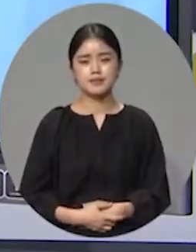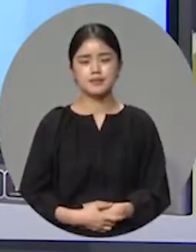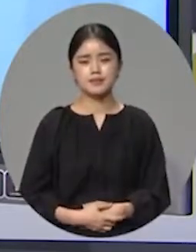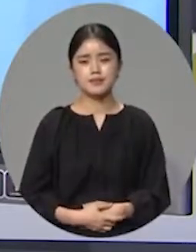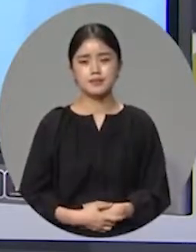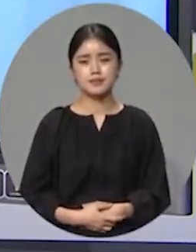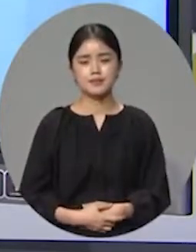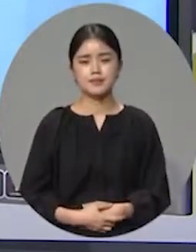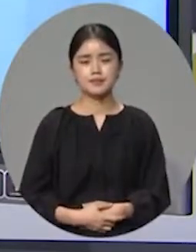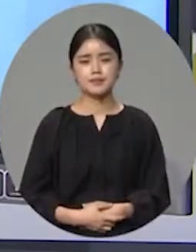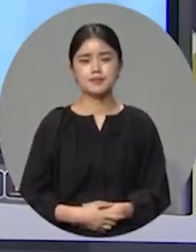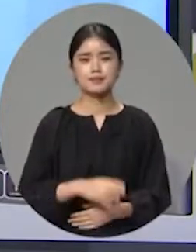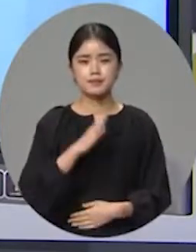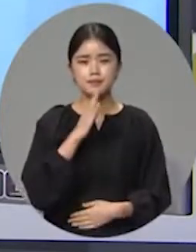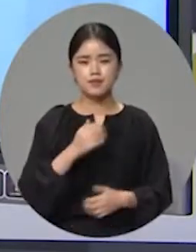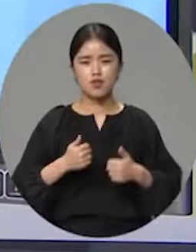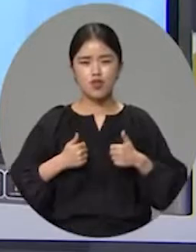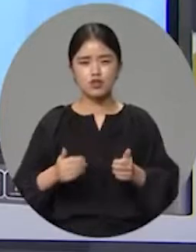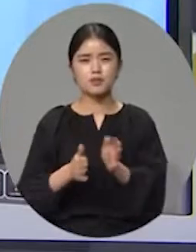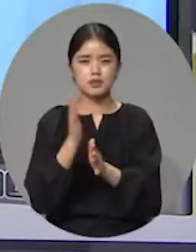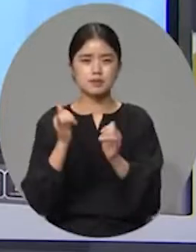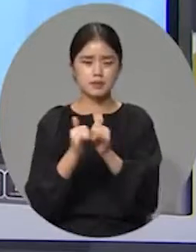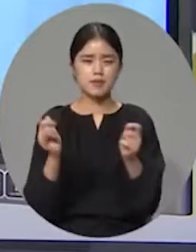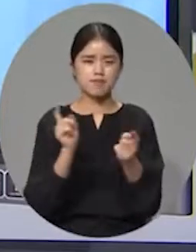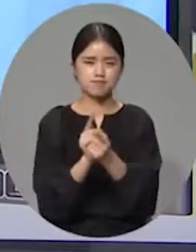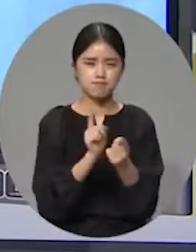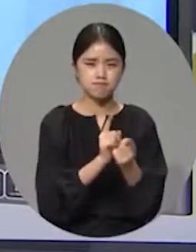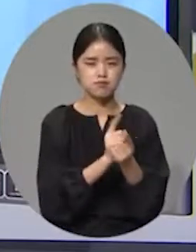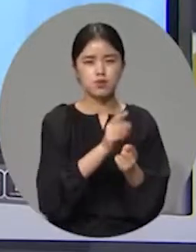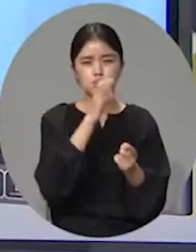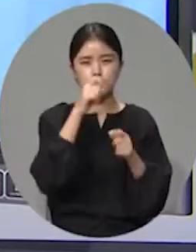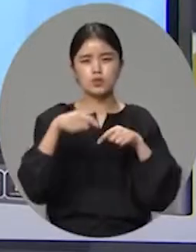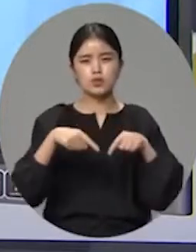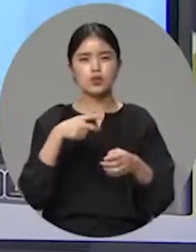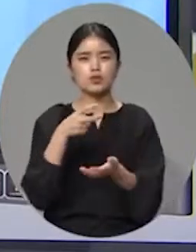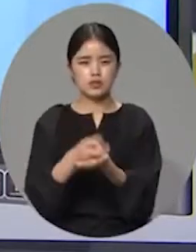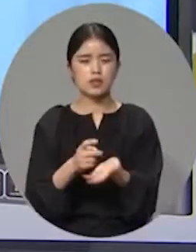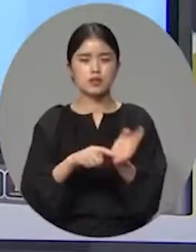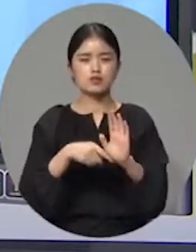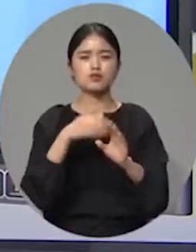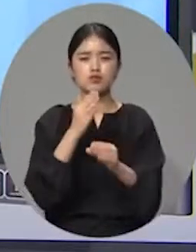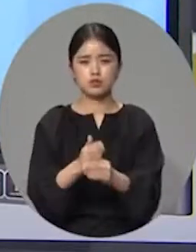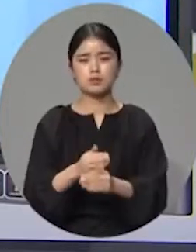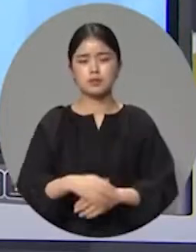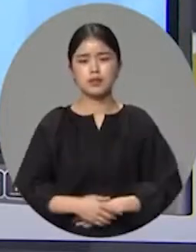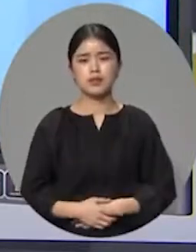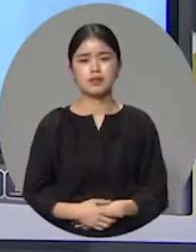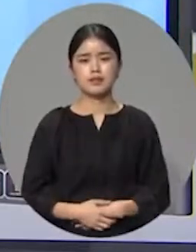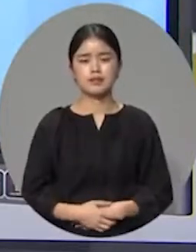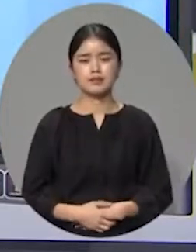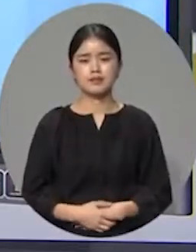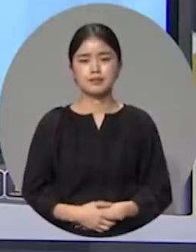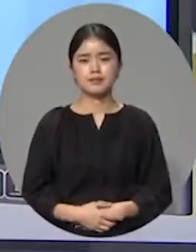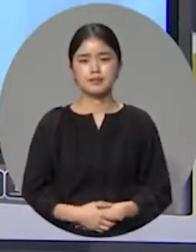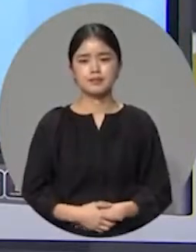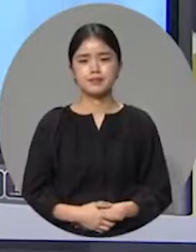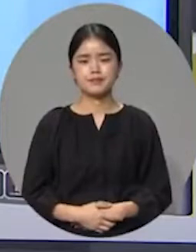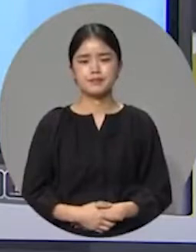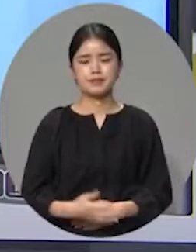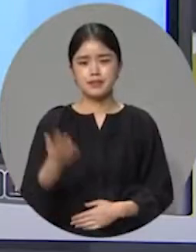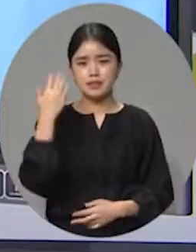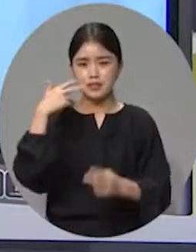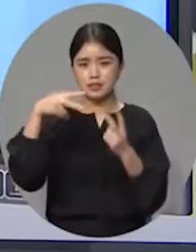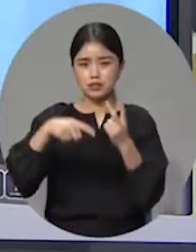뭐 열심히 시민들 만나고 좋은 정책을 냈습니다. 네, 좋습니다. 지난